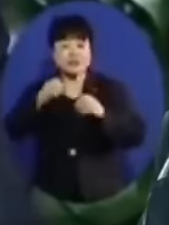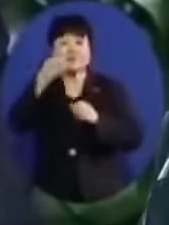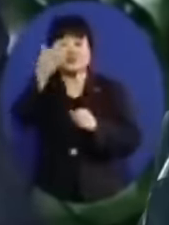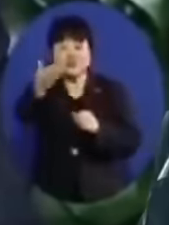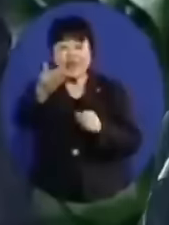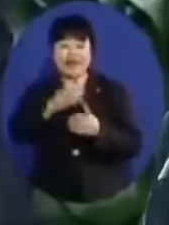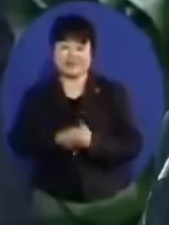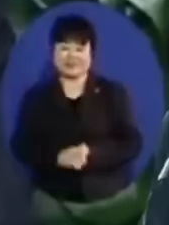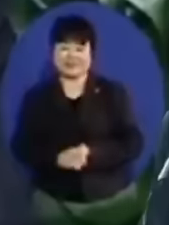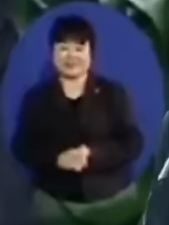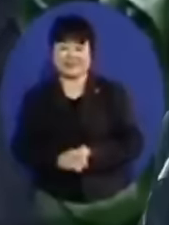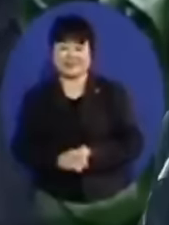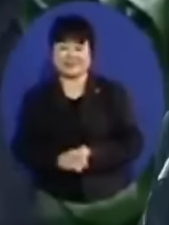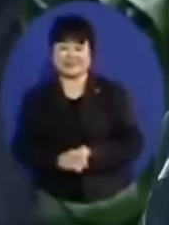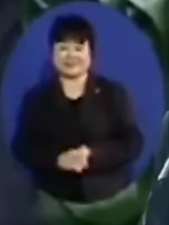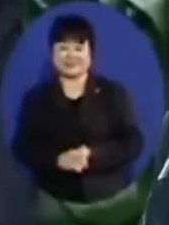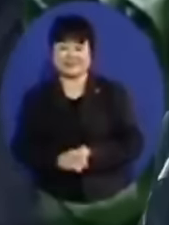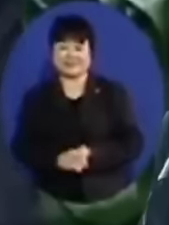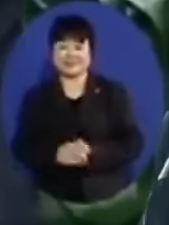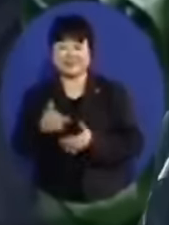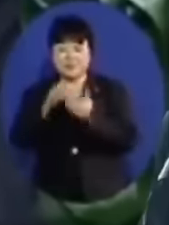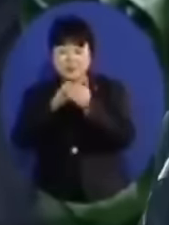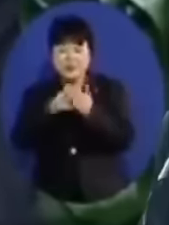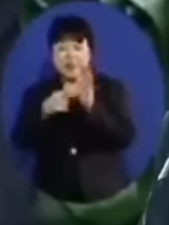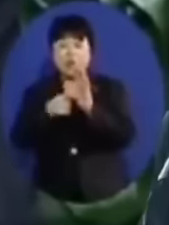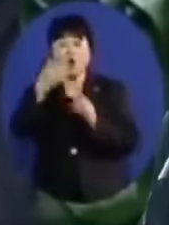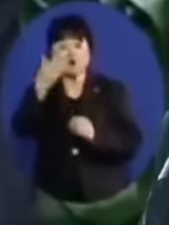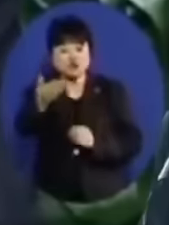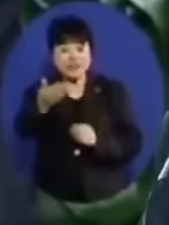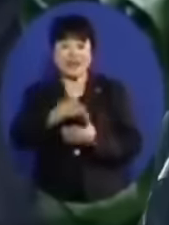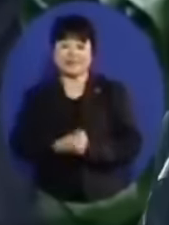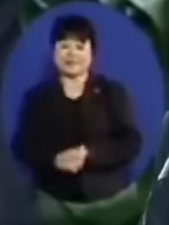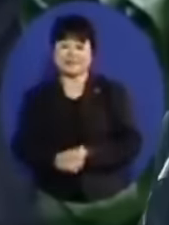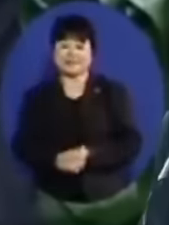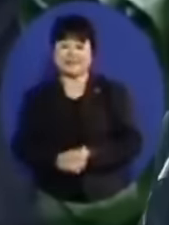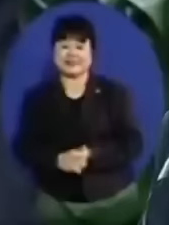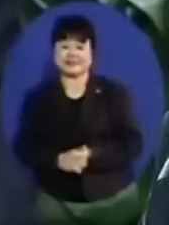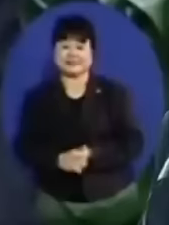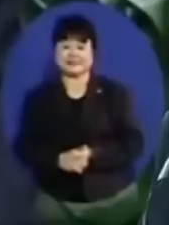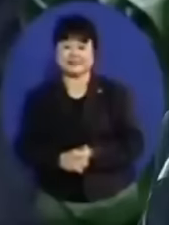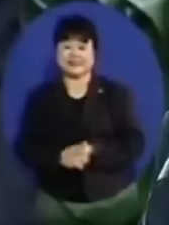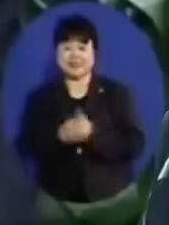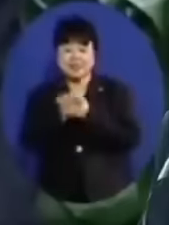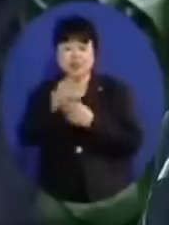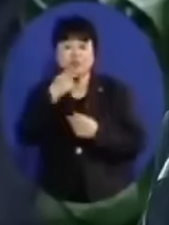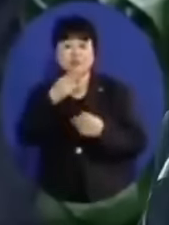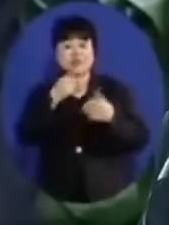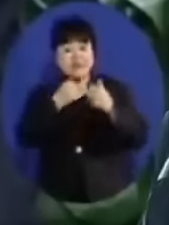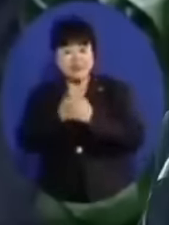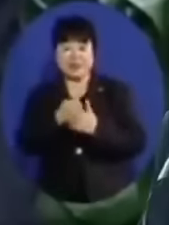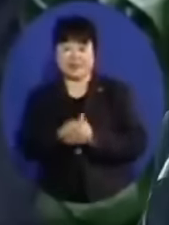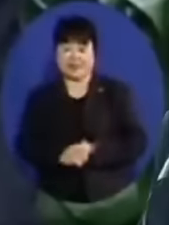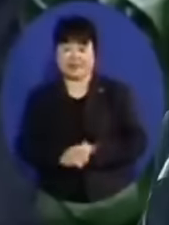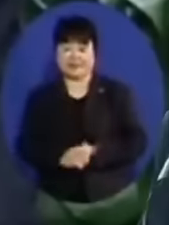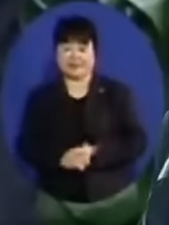응답하겠다. 크고 비밀한 일을 보여주겠다고 말한 것입니다. 기도 안 하기 때문에